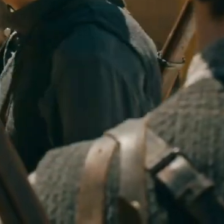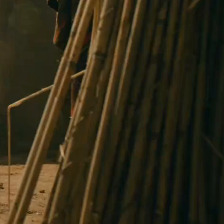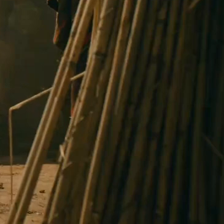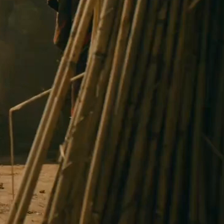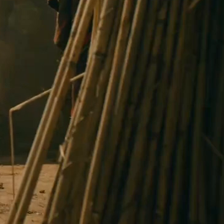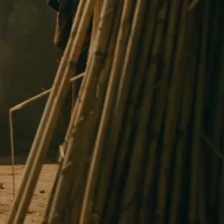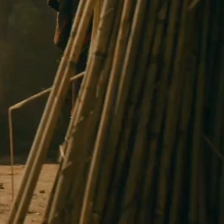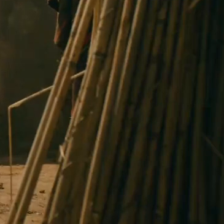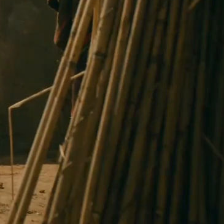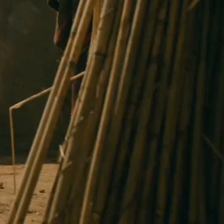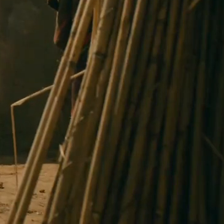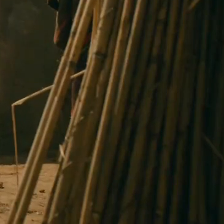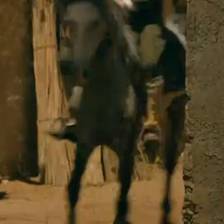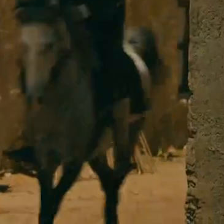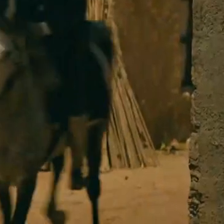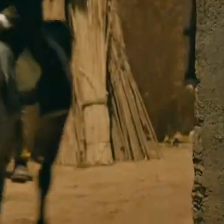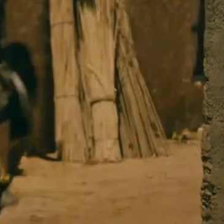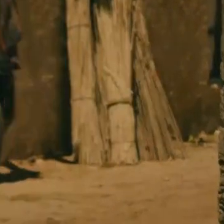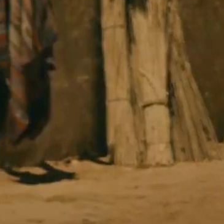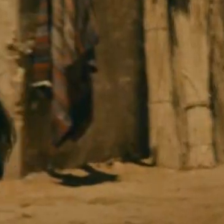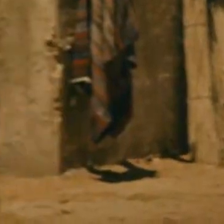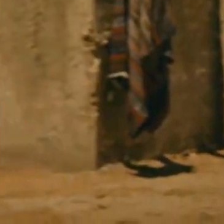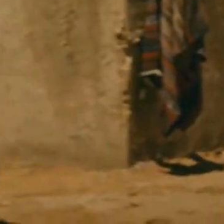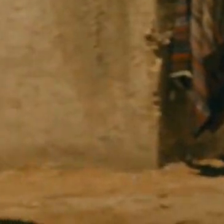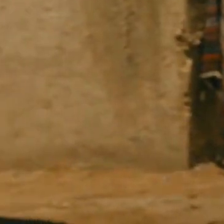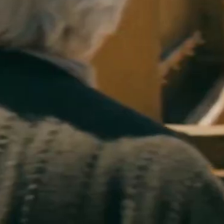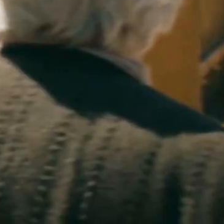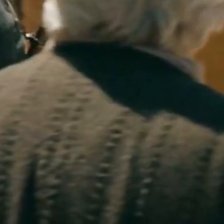Şamil, Şefiklerin çıktığı kapıdan at sırtında girdi.